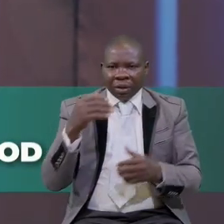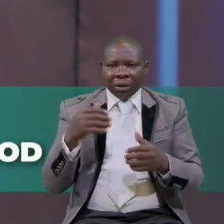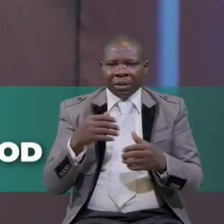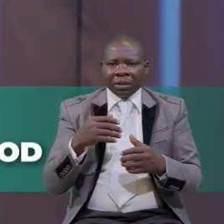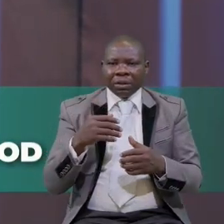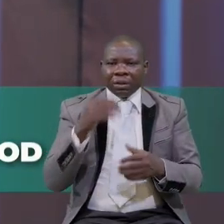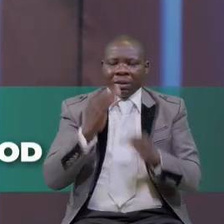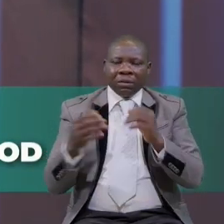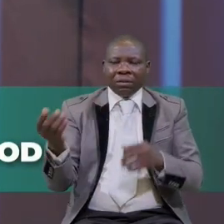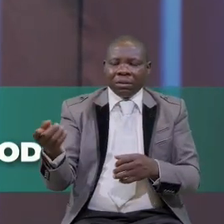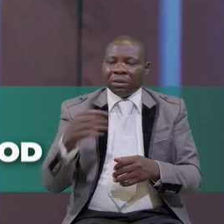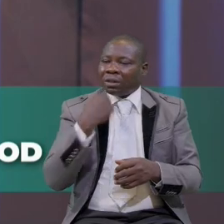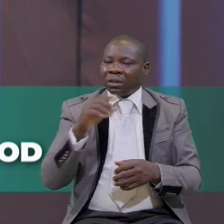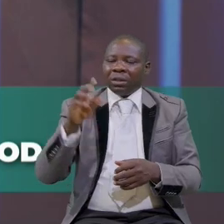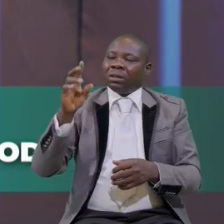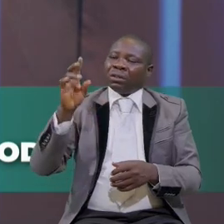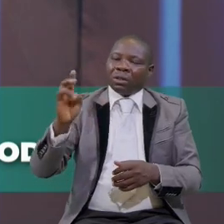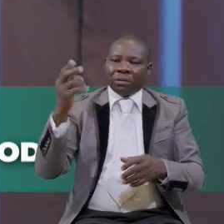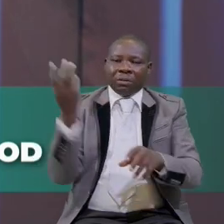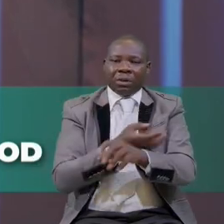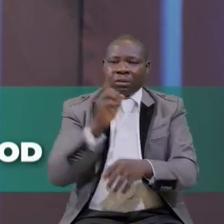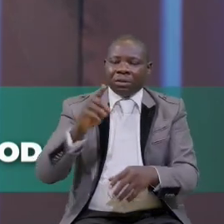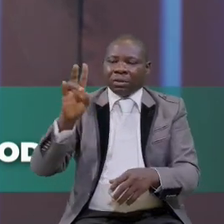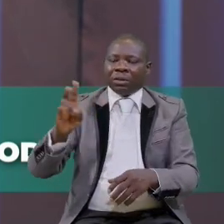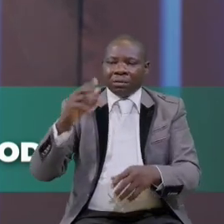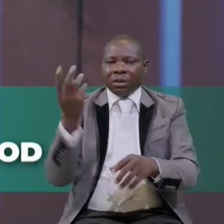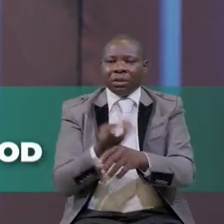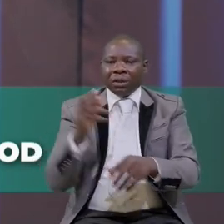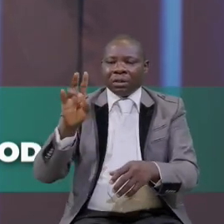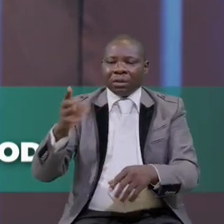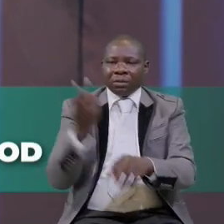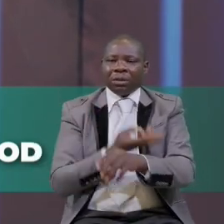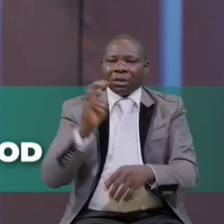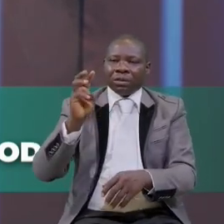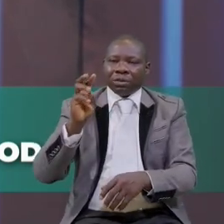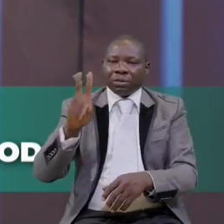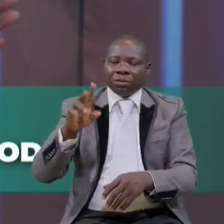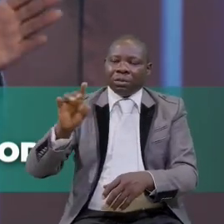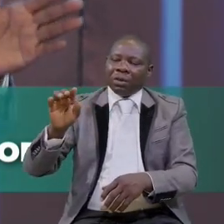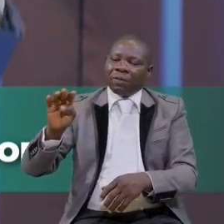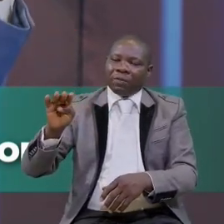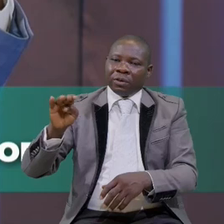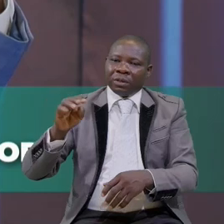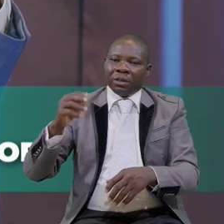tu as dit 7, 7 plus 7, 7 plus 9. Parce qu'on sautait.